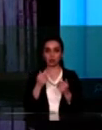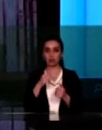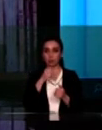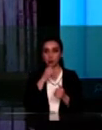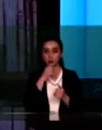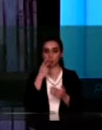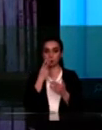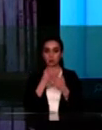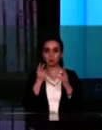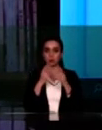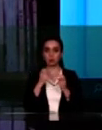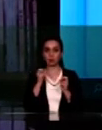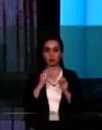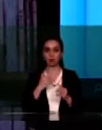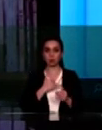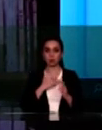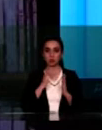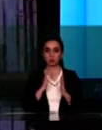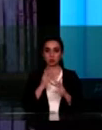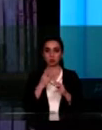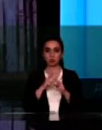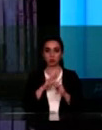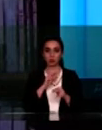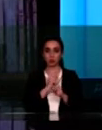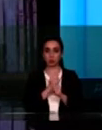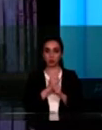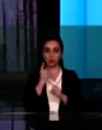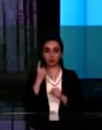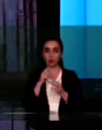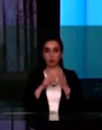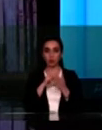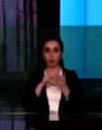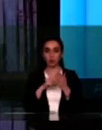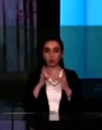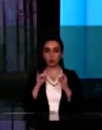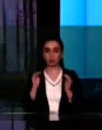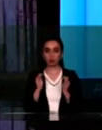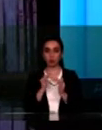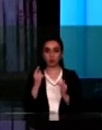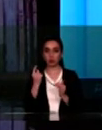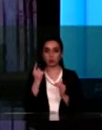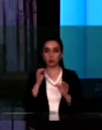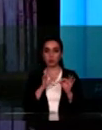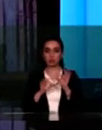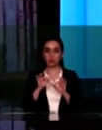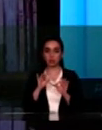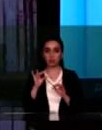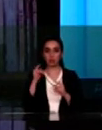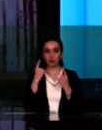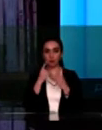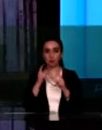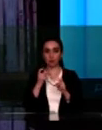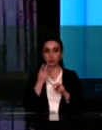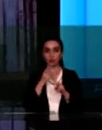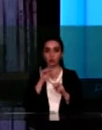попробуем посмотреть, как у нас это будет работать. Значит, первый вопрос у нас – наименьшая единица измерения информации.